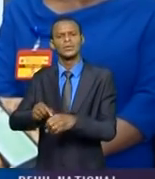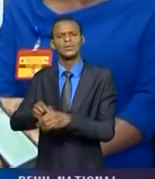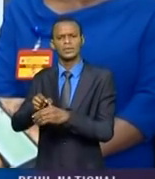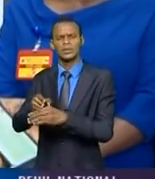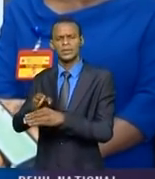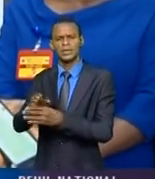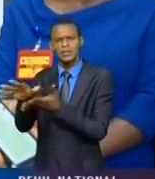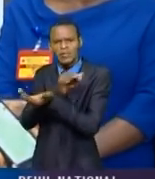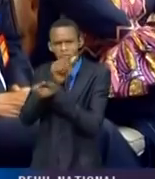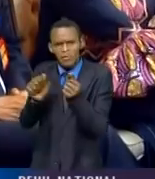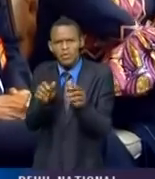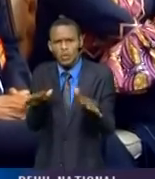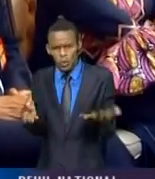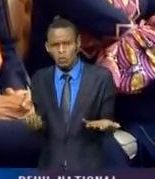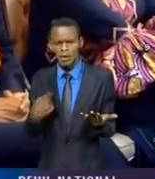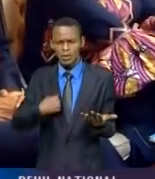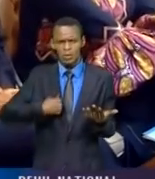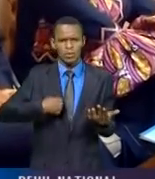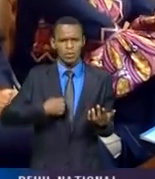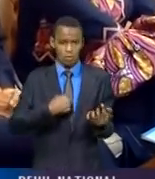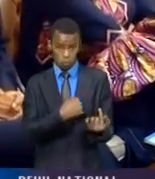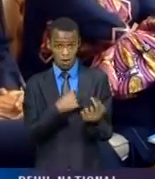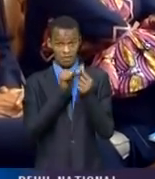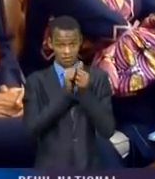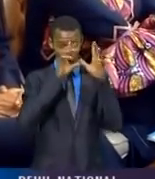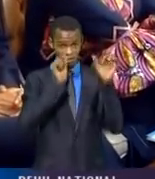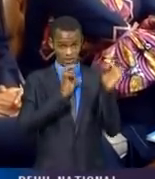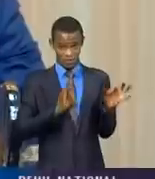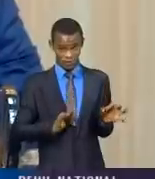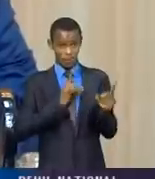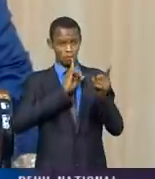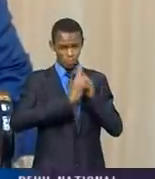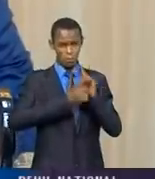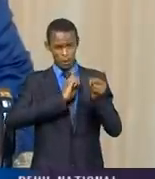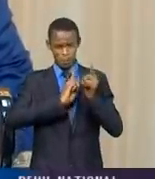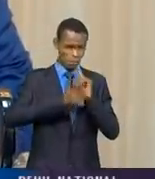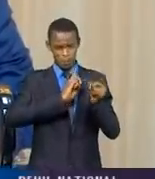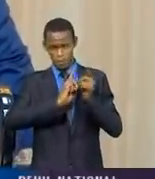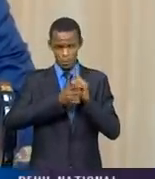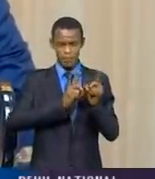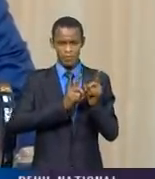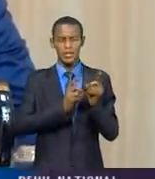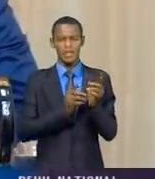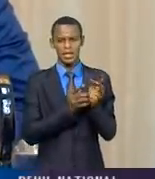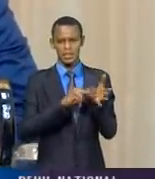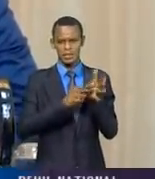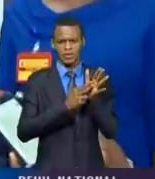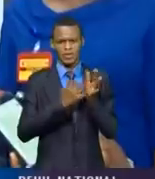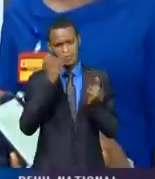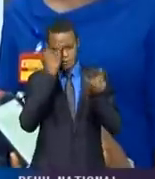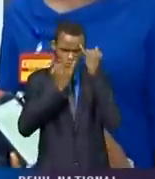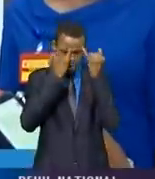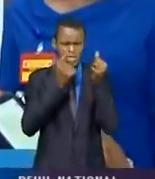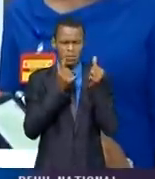président de la république et moi même c'est une phase importante dans la vie de notre continent et de notre organisation le